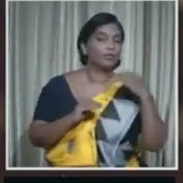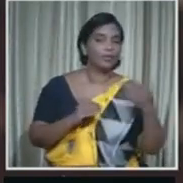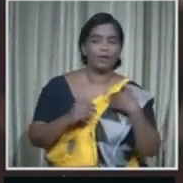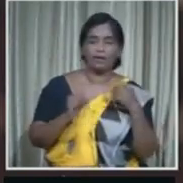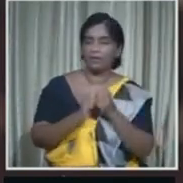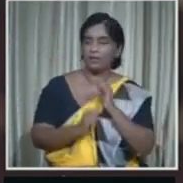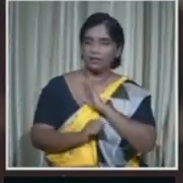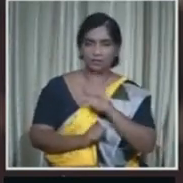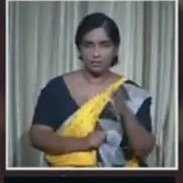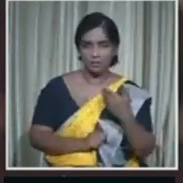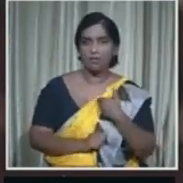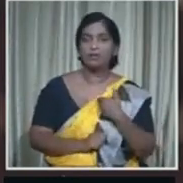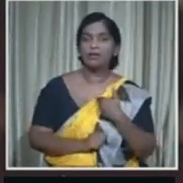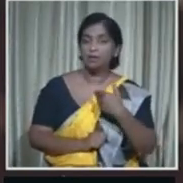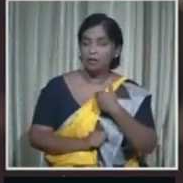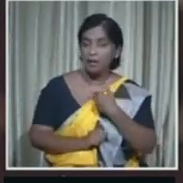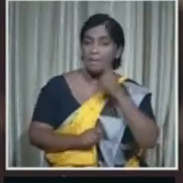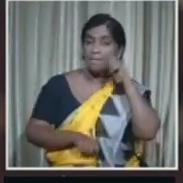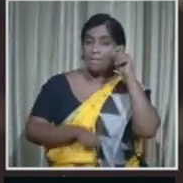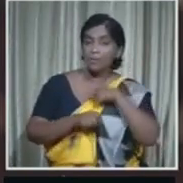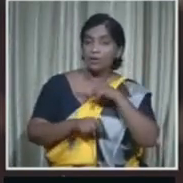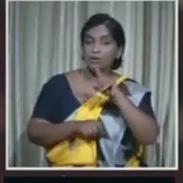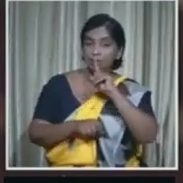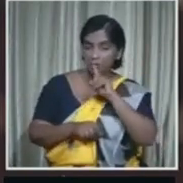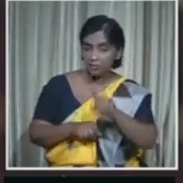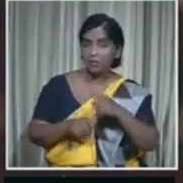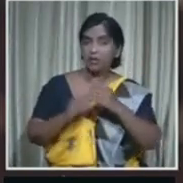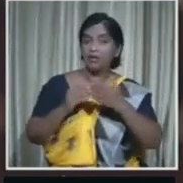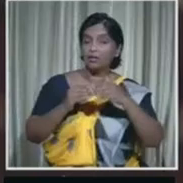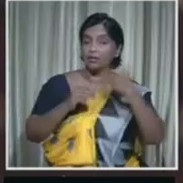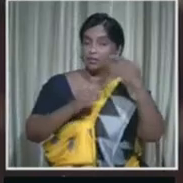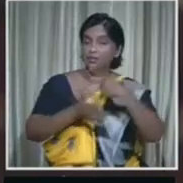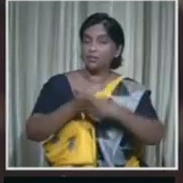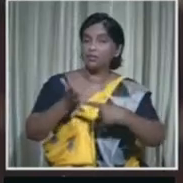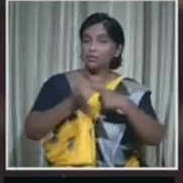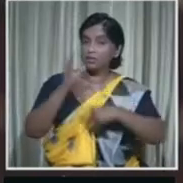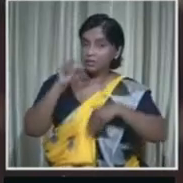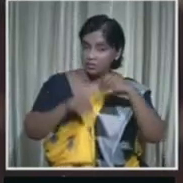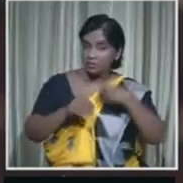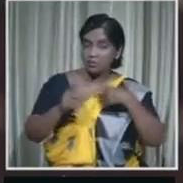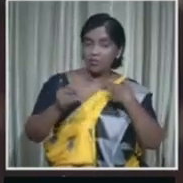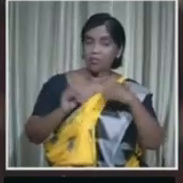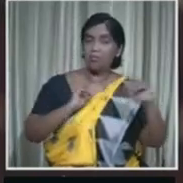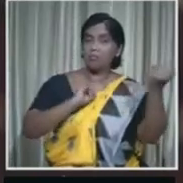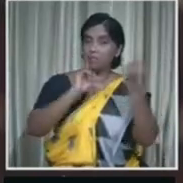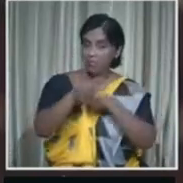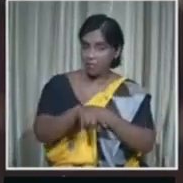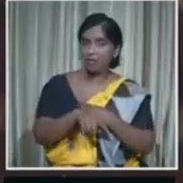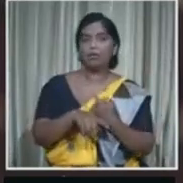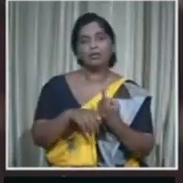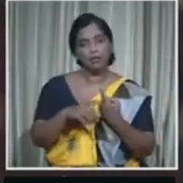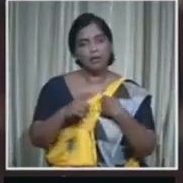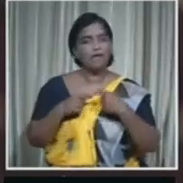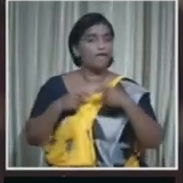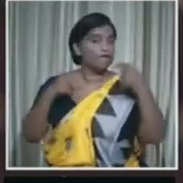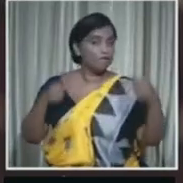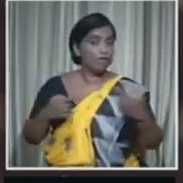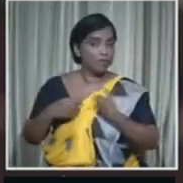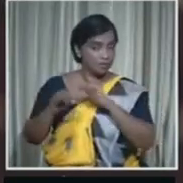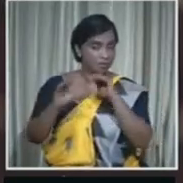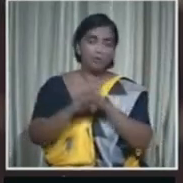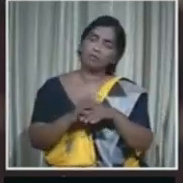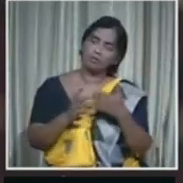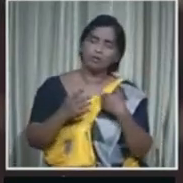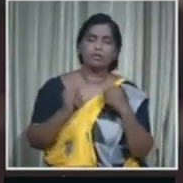කරන්නේ නැහැ. අපිට ජනතාව තීන්දුව කෙරුවොත් එන ඡන්දෙන් එහා පැත්තට දෙන්න අපි විපක්ෂයට යවන්න තීන්දුව කරුවා අපි